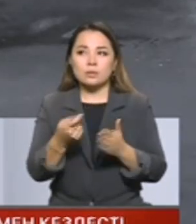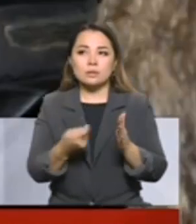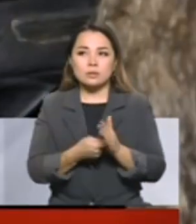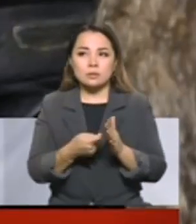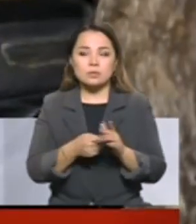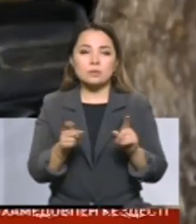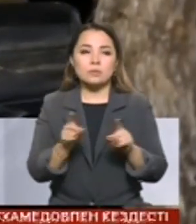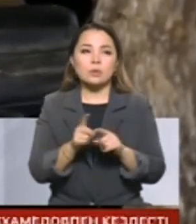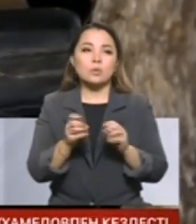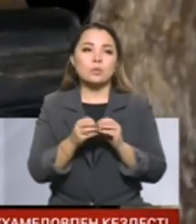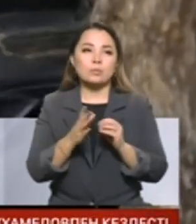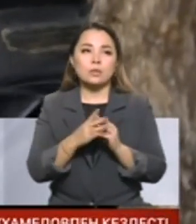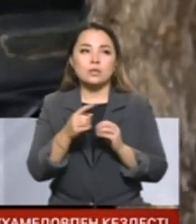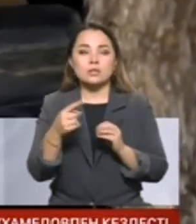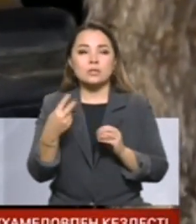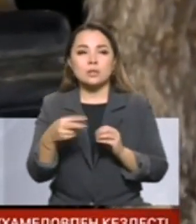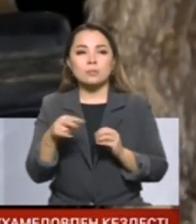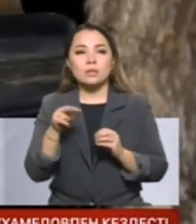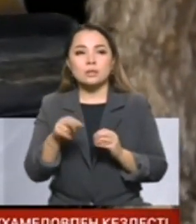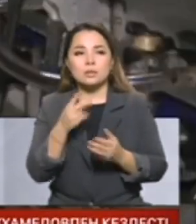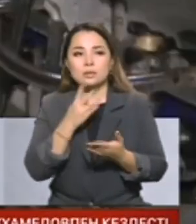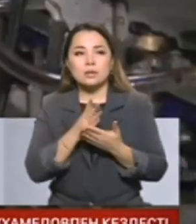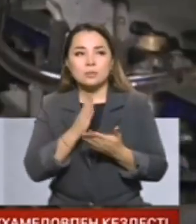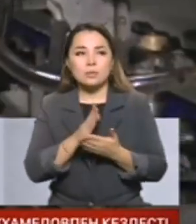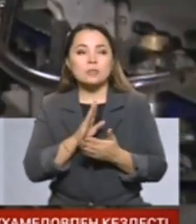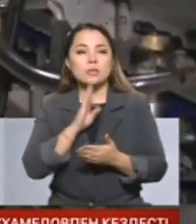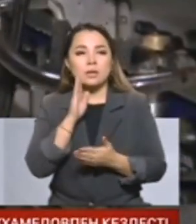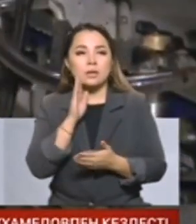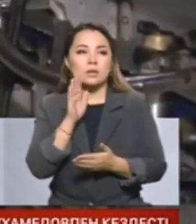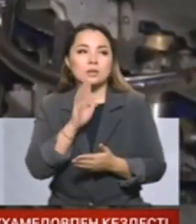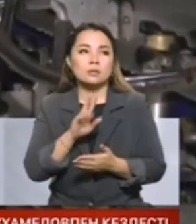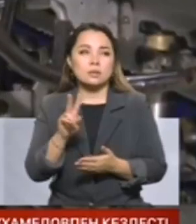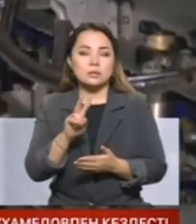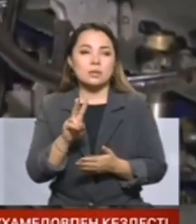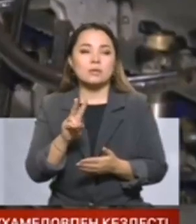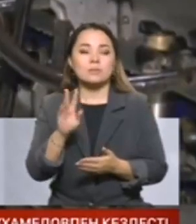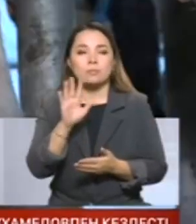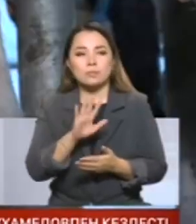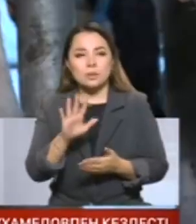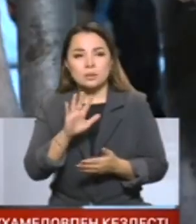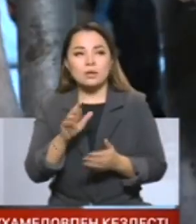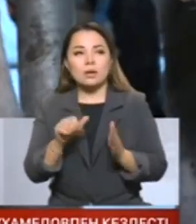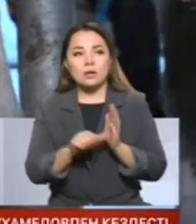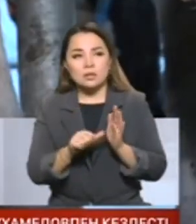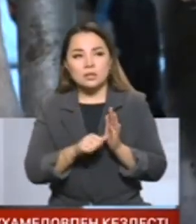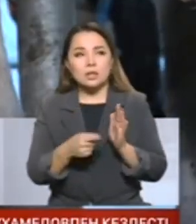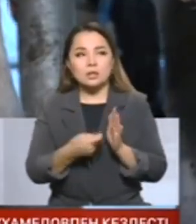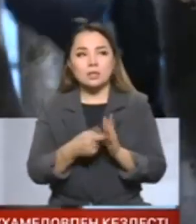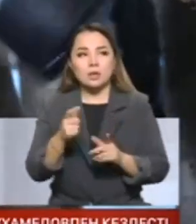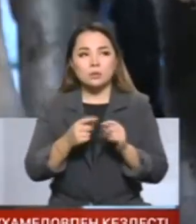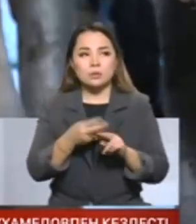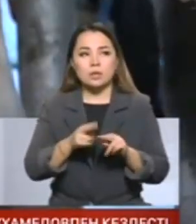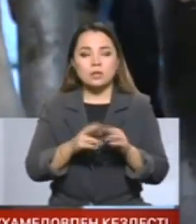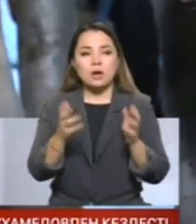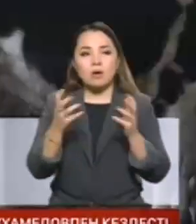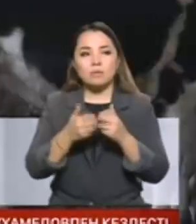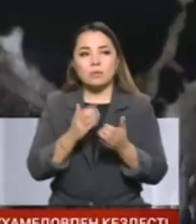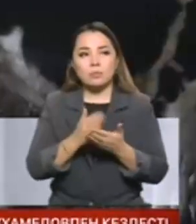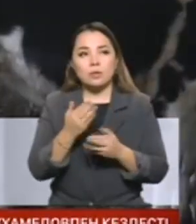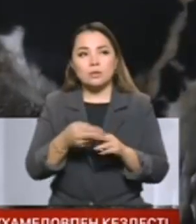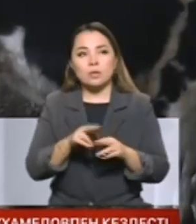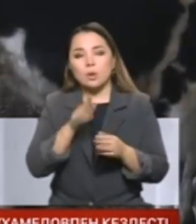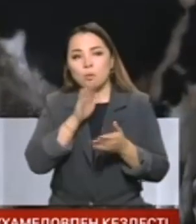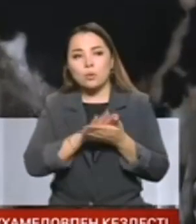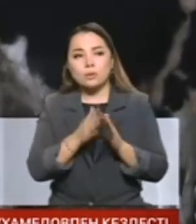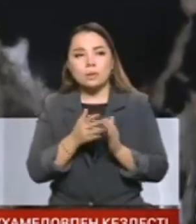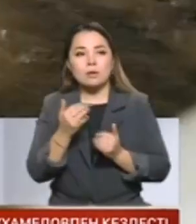әрқайсысы 15-20 литр сүт береді. Күніне 2 рет таңғы сағат 5 пен кешкі сағат 6-та сауылады. Желі толығымен автоматтандырылған. Уақытымен